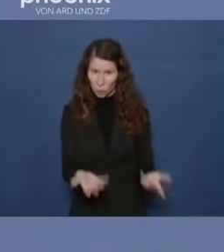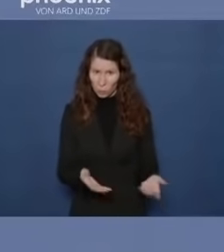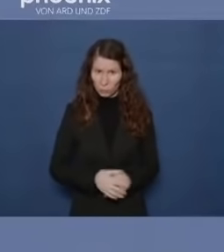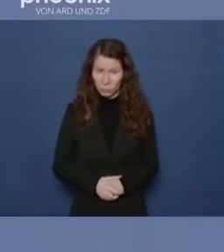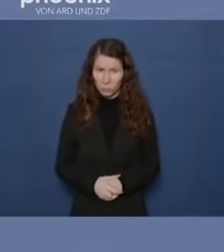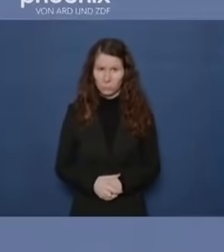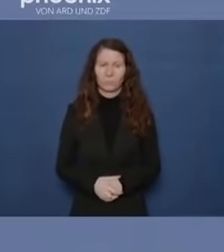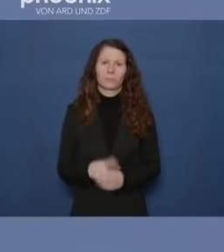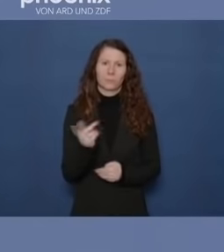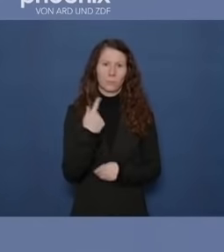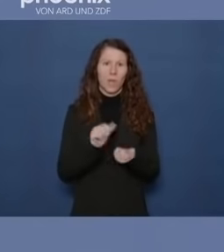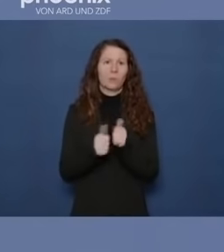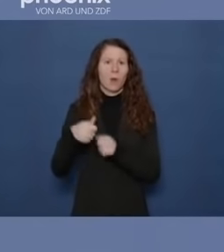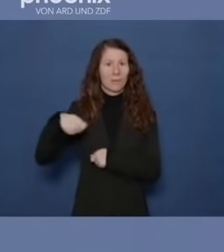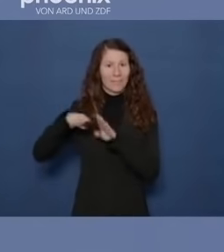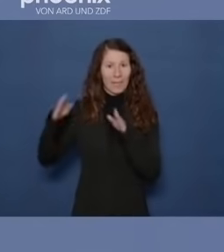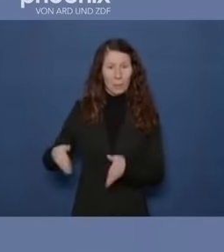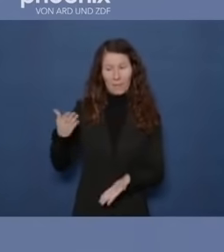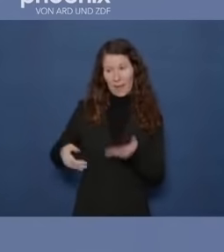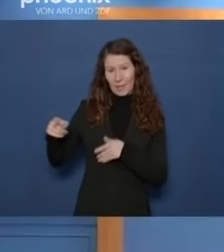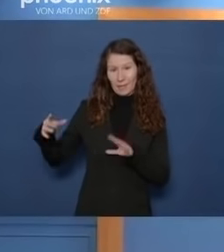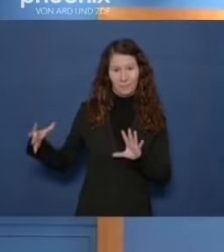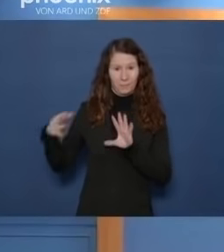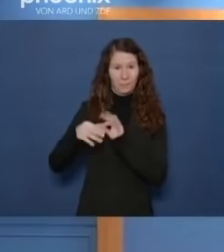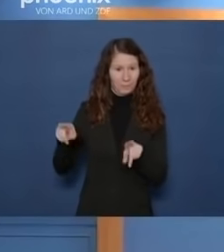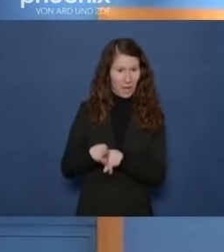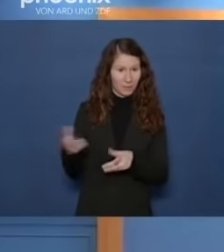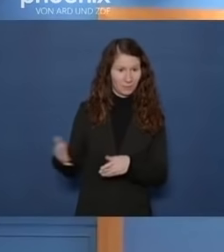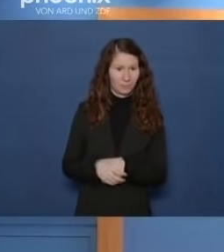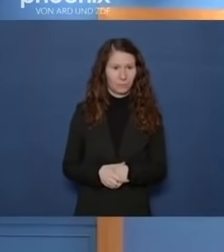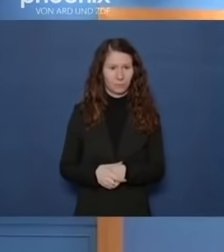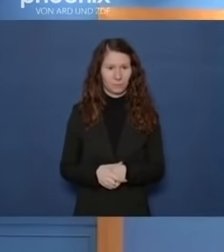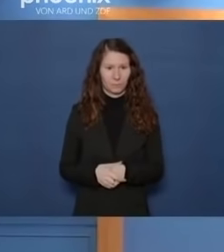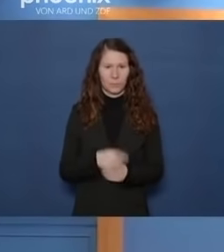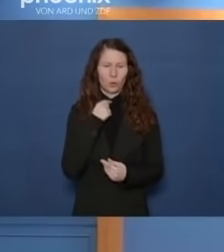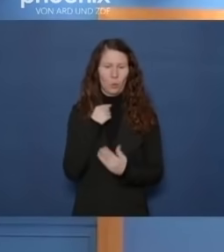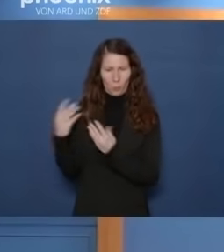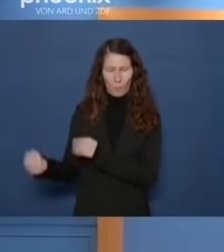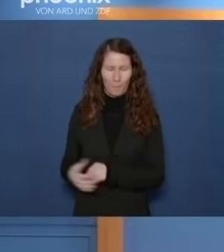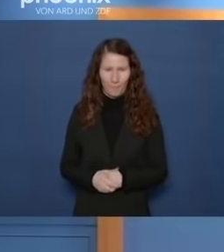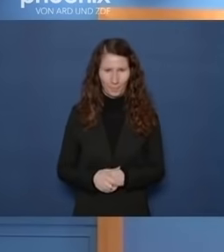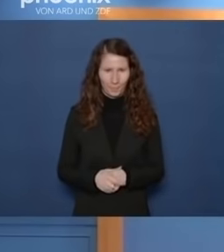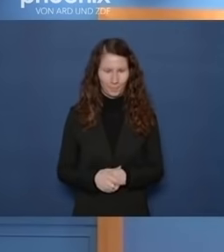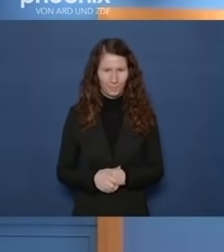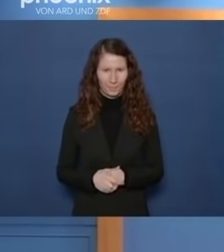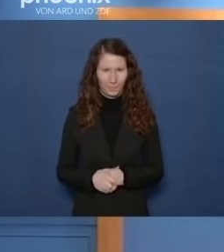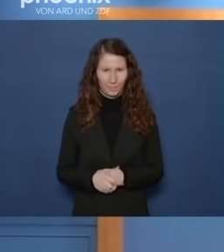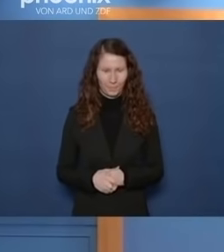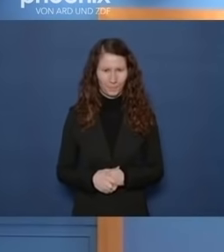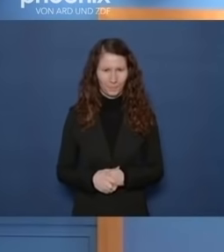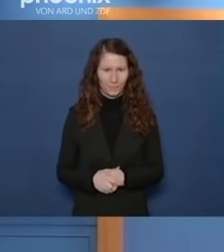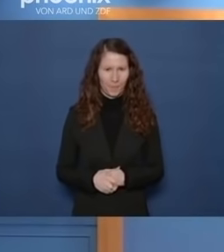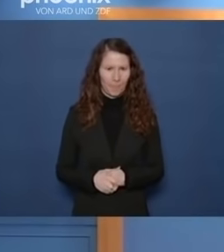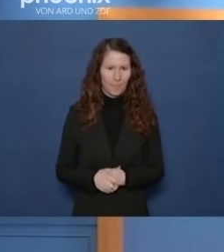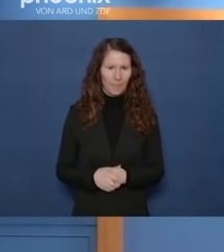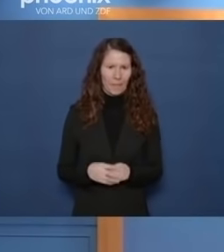Wir haben ein Sportministerium, vielleicht ist das etwas. Dem gebe ich sofort den Ton. Kollegin aus dem Sportministerium.